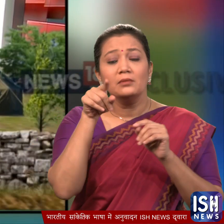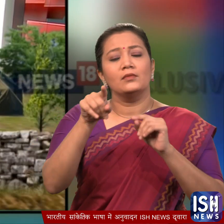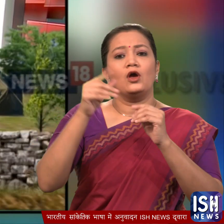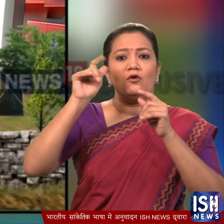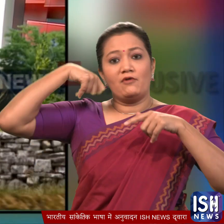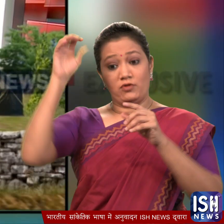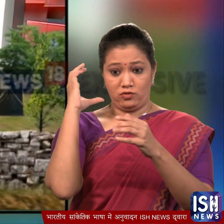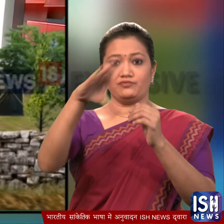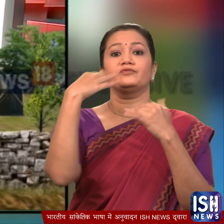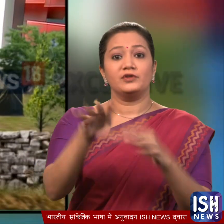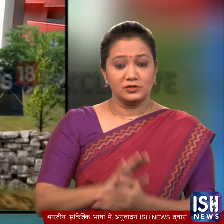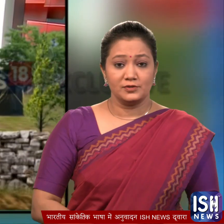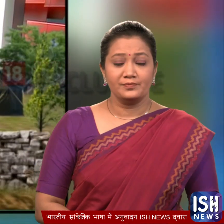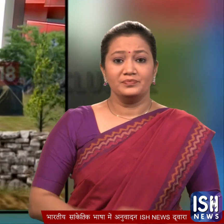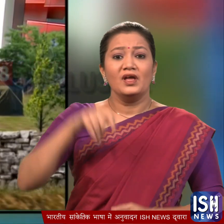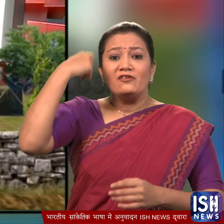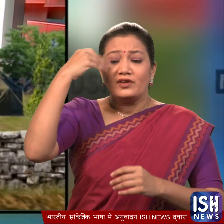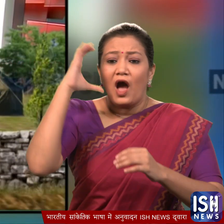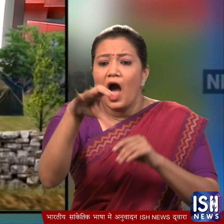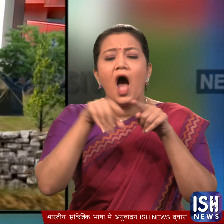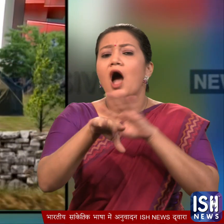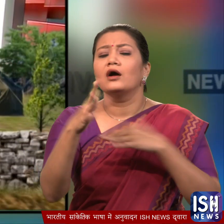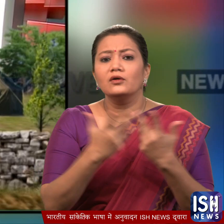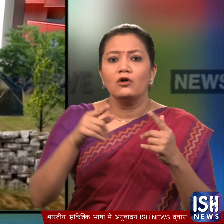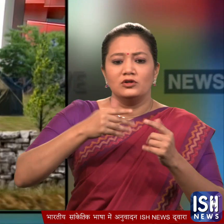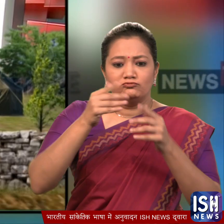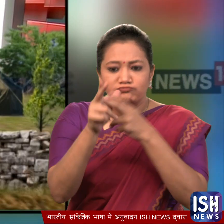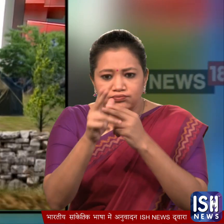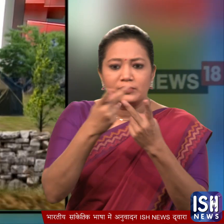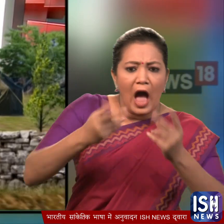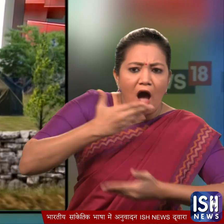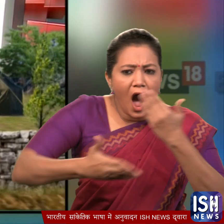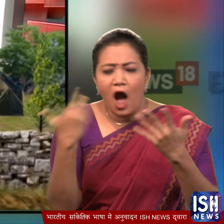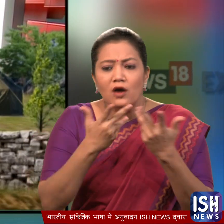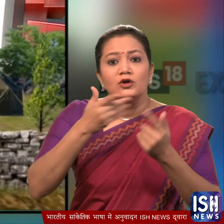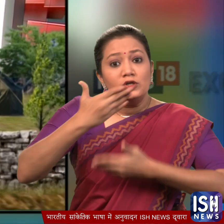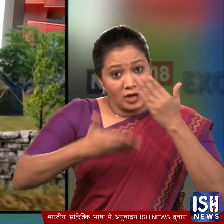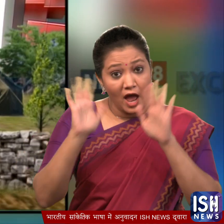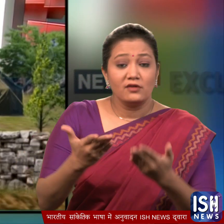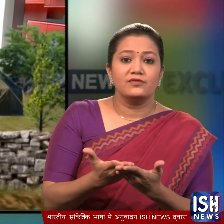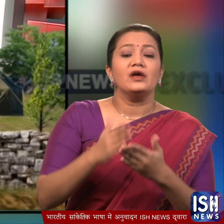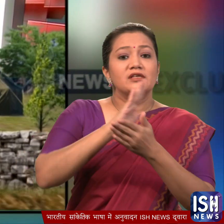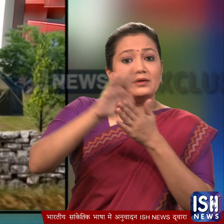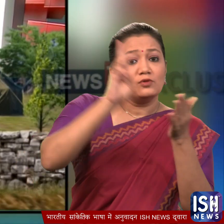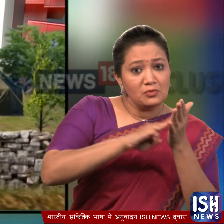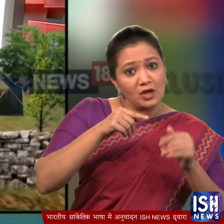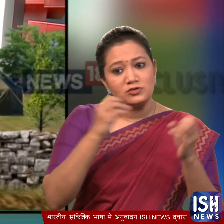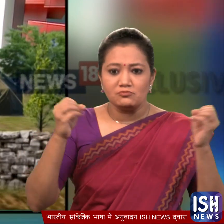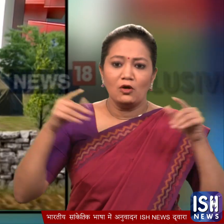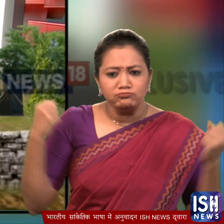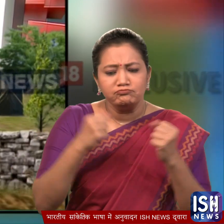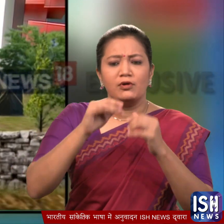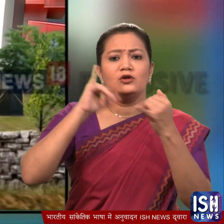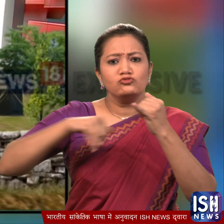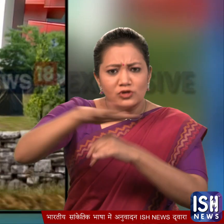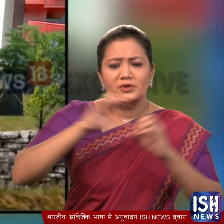पर एक वीडियो डाला। इसके जरिए घातक हथियारों को चलाने की ट्रेनिंग दी जा रही है। इसी तरह हिजबुल मुजाहिदीन भी सोशल मीडिया पर एक्टिव है